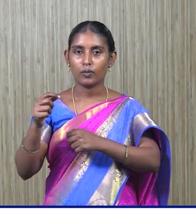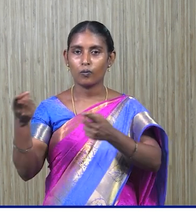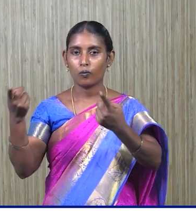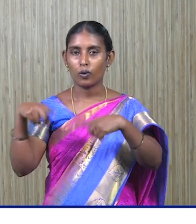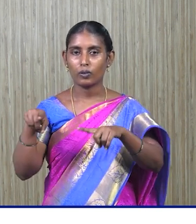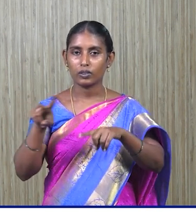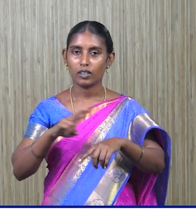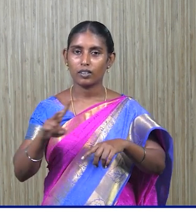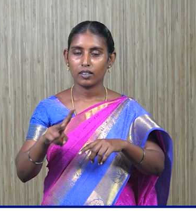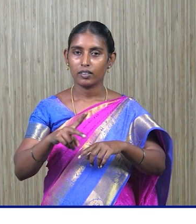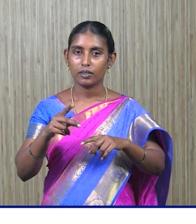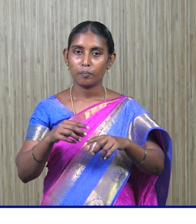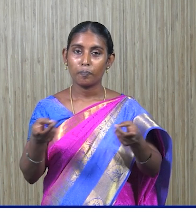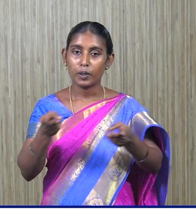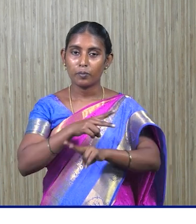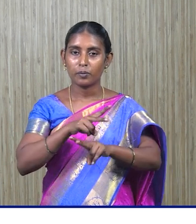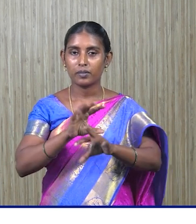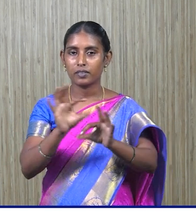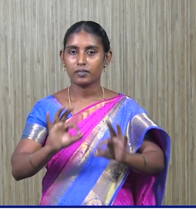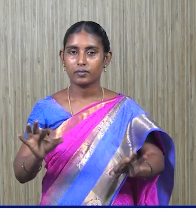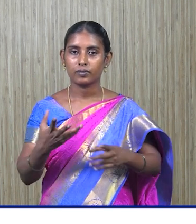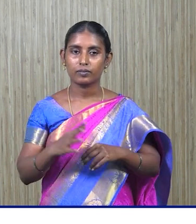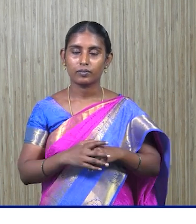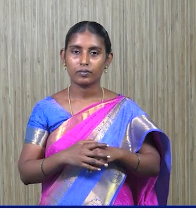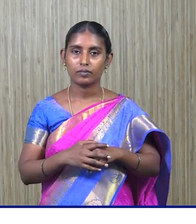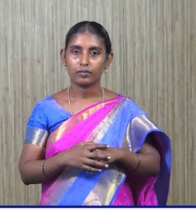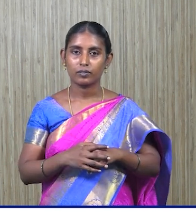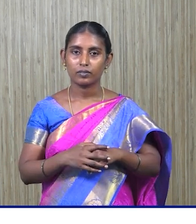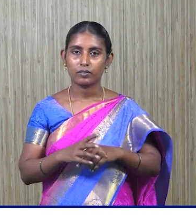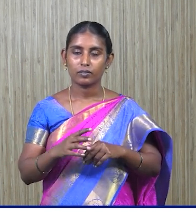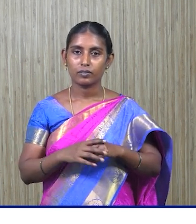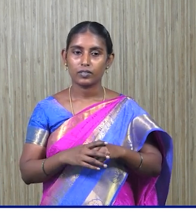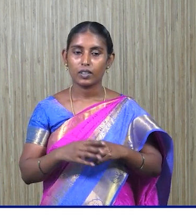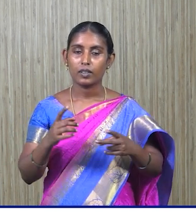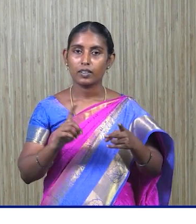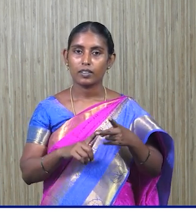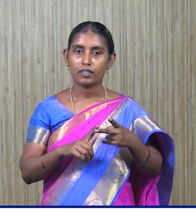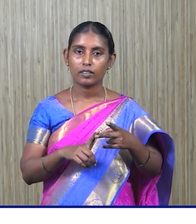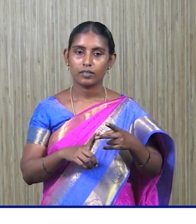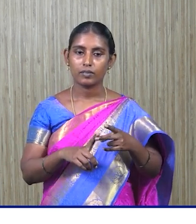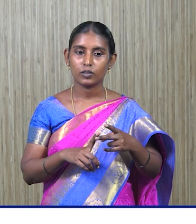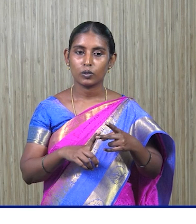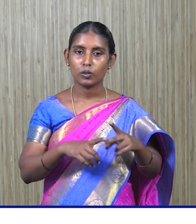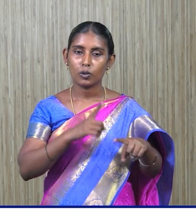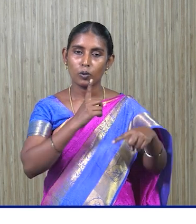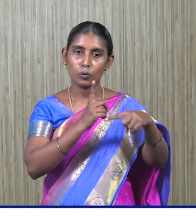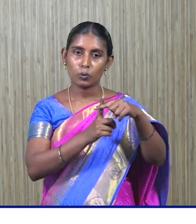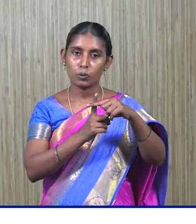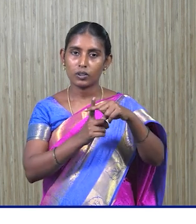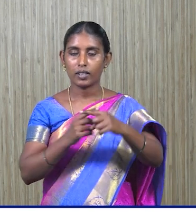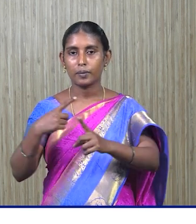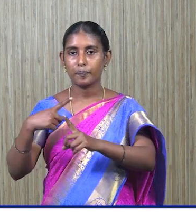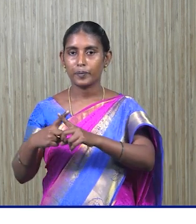செய்யாது. கூட்டலும் பெருக்கலும் பரிமாற்ற பண்பை நிறைவு செய்யும். 2வது பண்புன்னு பார்த்தோம்னா கூட்டல் மற்றும் பெருக்கலின் சேர்ப்பு